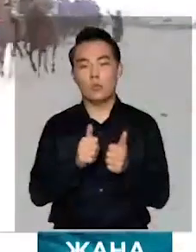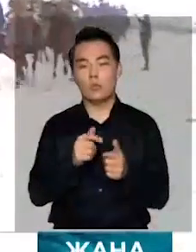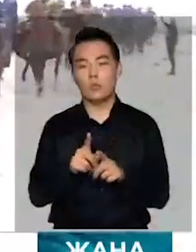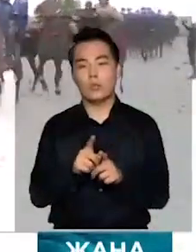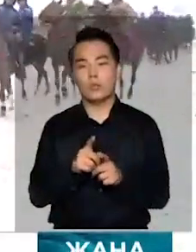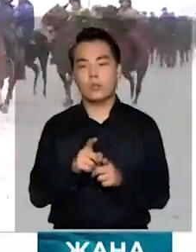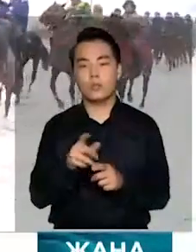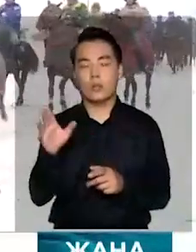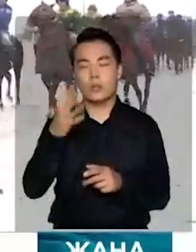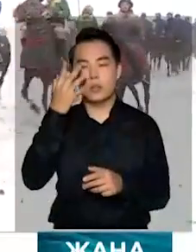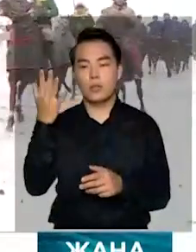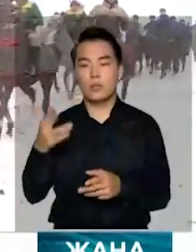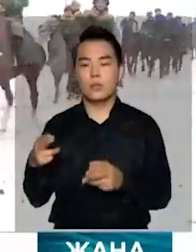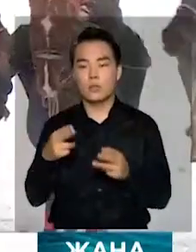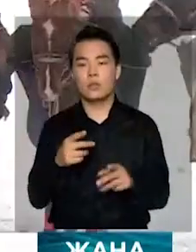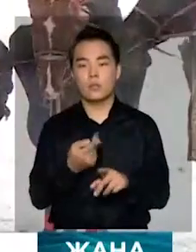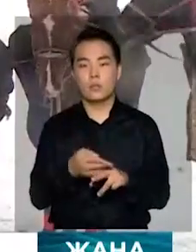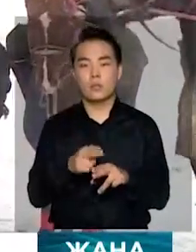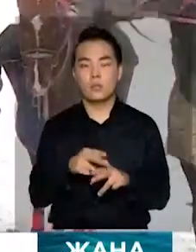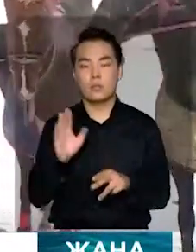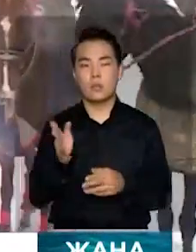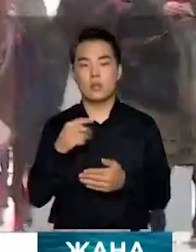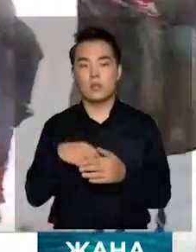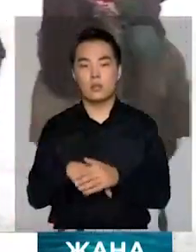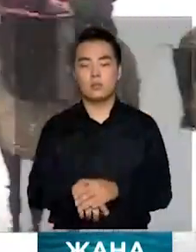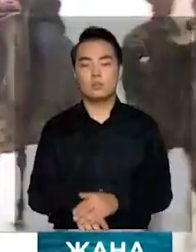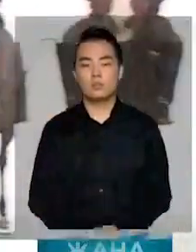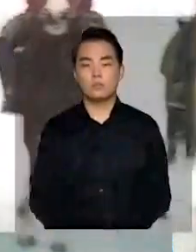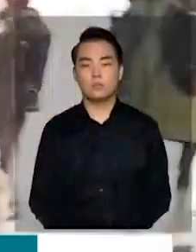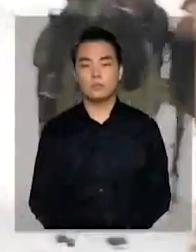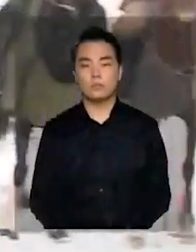атқамінерлері туыстады. Ұрандары хан кене. Ерік Нарын, Жаңа Уақыт, Қарағанды облысынан.